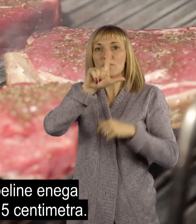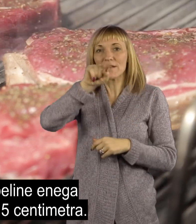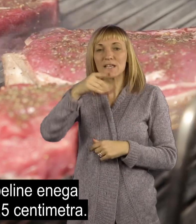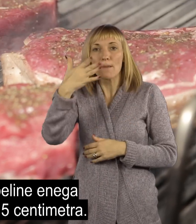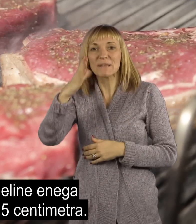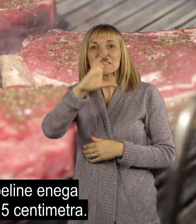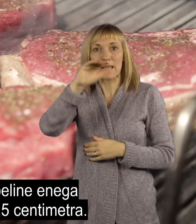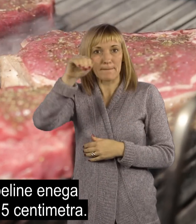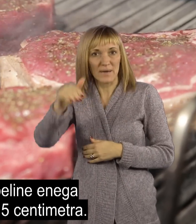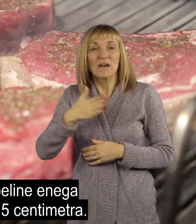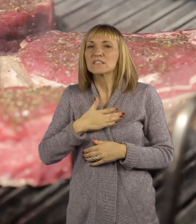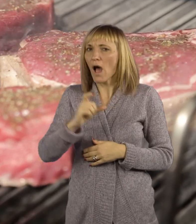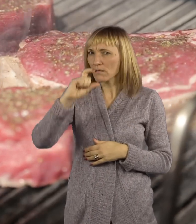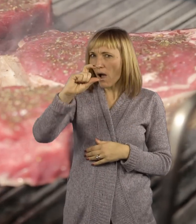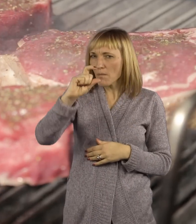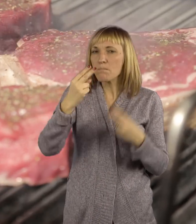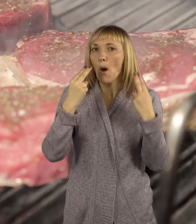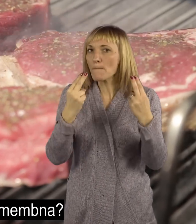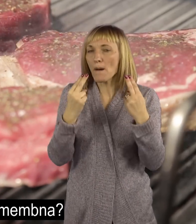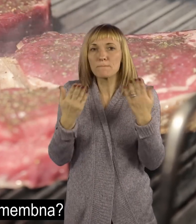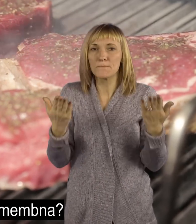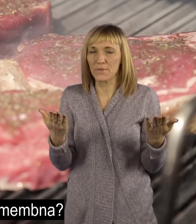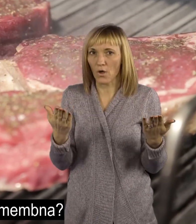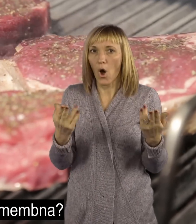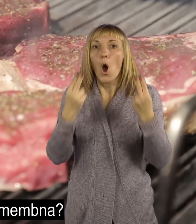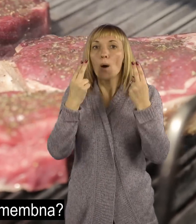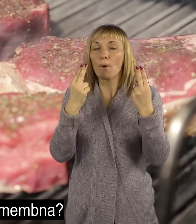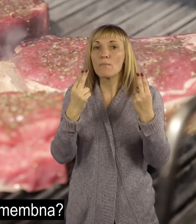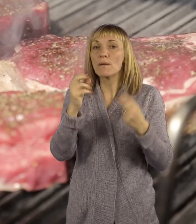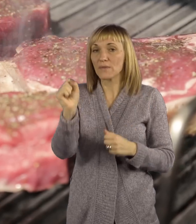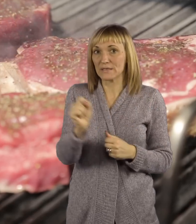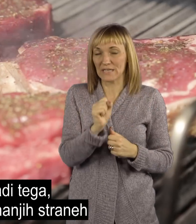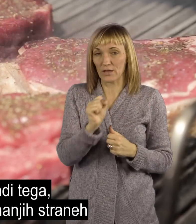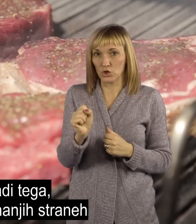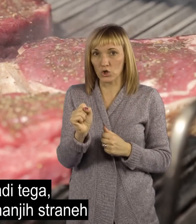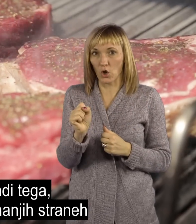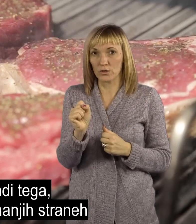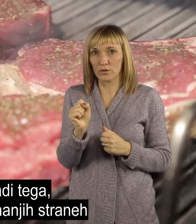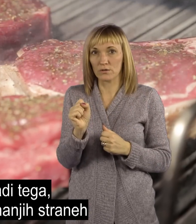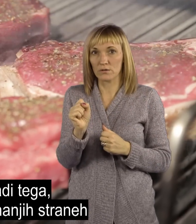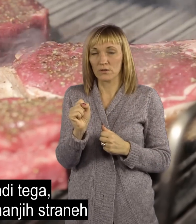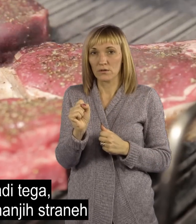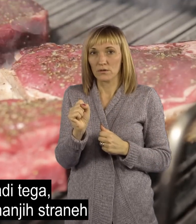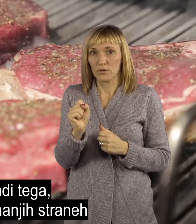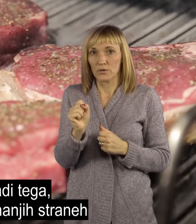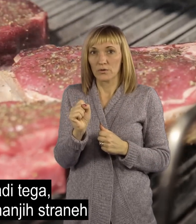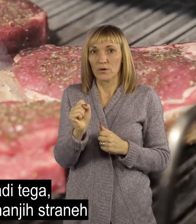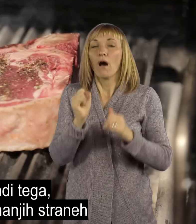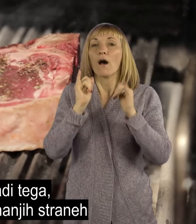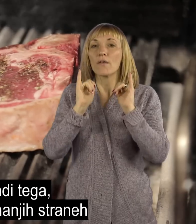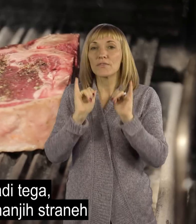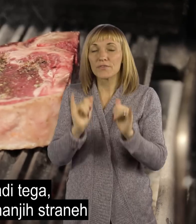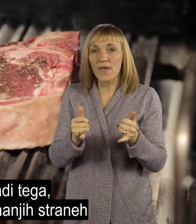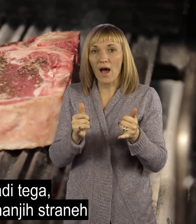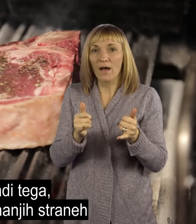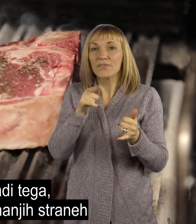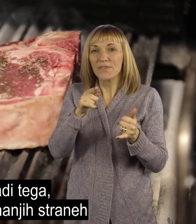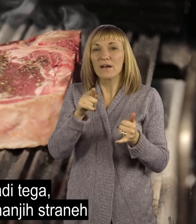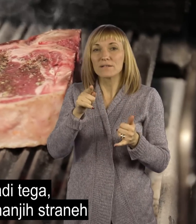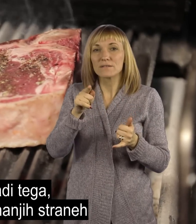2,5 cm. Zakaj je debelina pomembna? Pomembna je zaradi tega, da